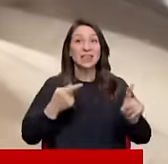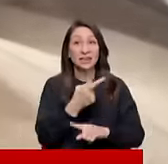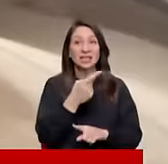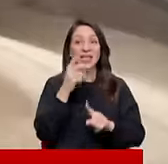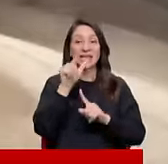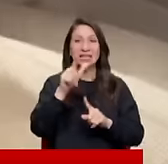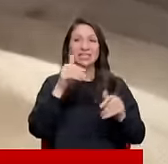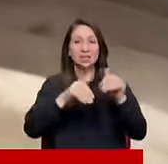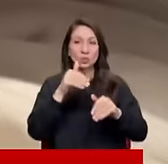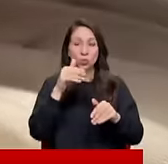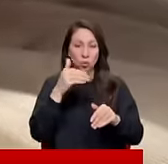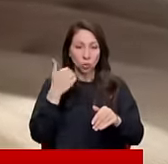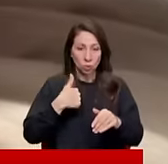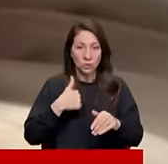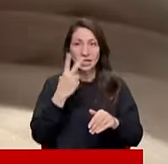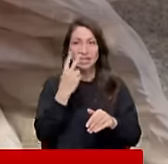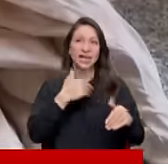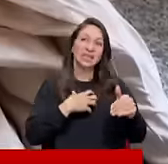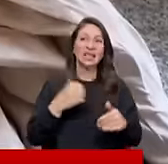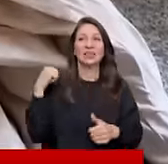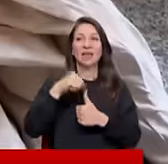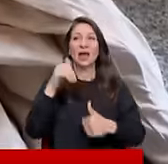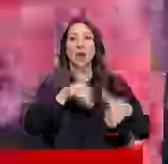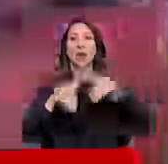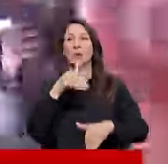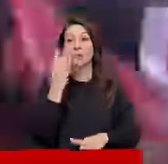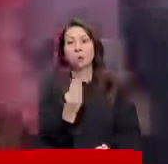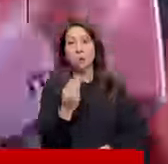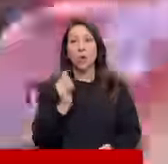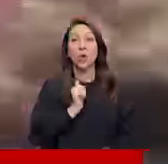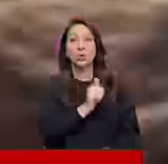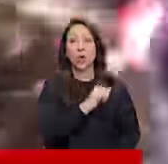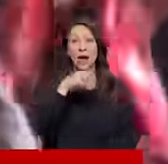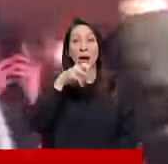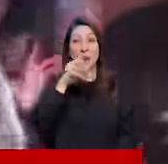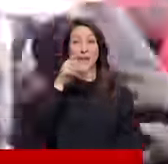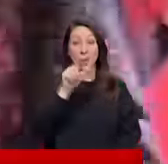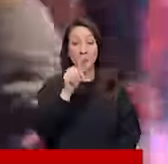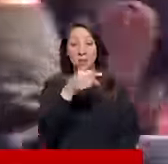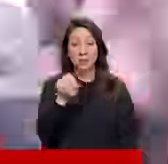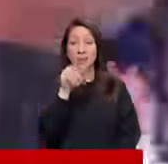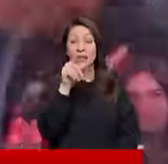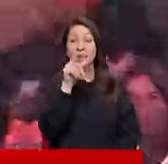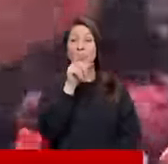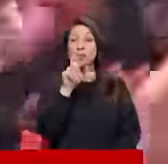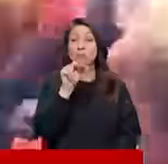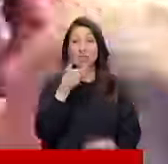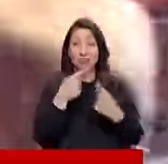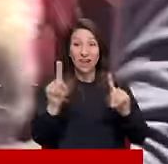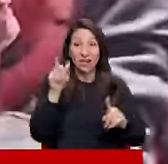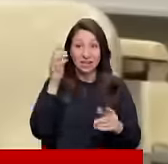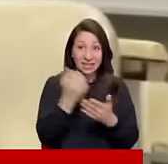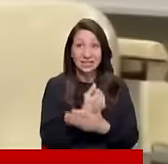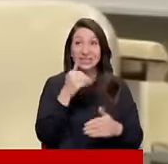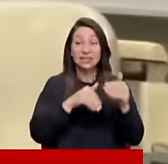İl Seçim Kurulu 2 Haziran'da seçimin tekrarlanmasına karar verdi. Ordu'da ise AK Parti'nin 16.138 oy farkıyla kazandığı